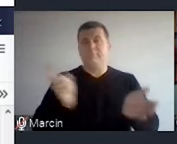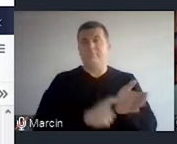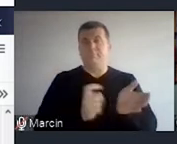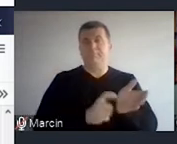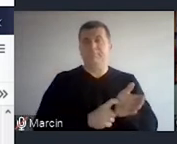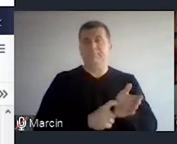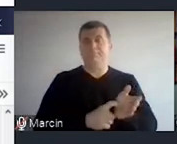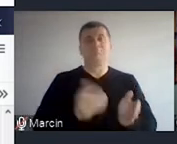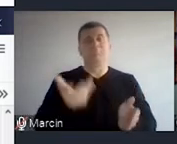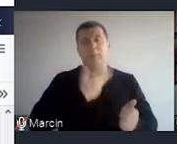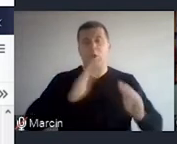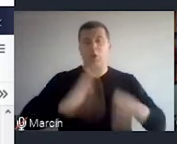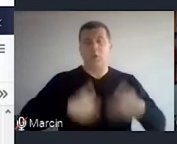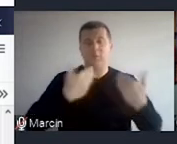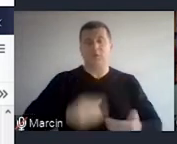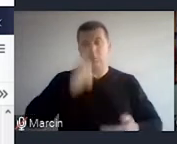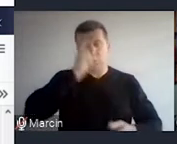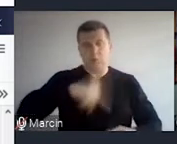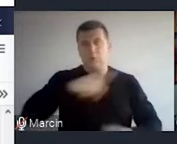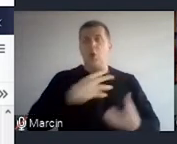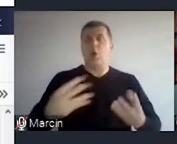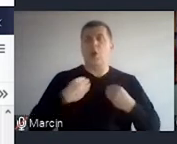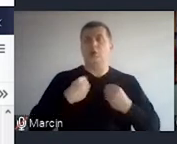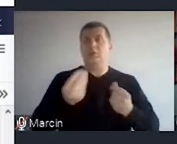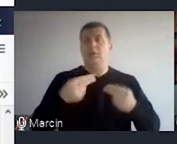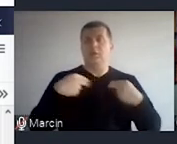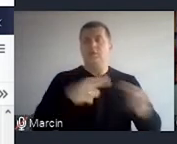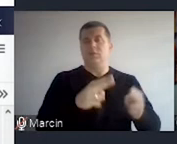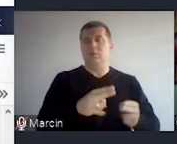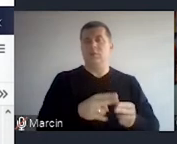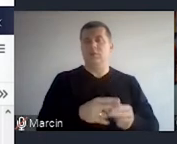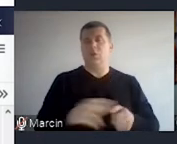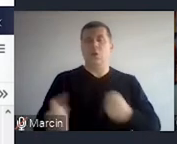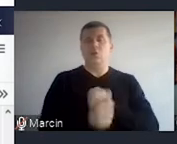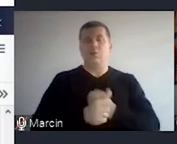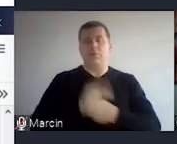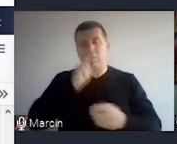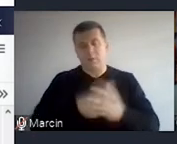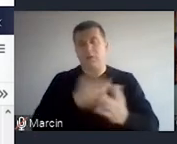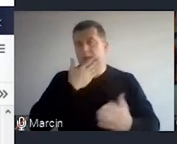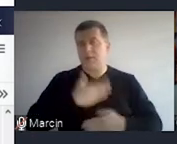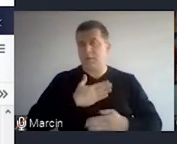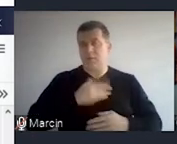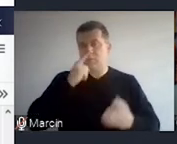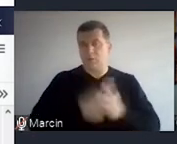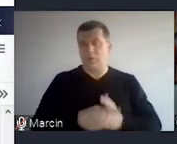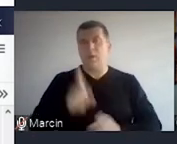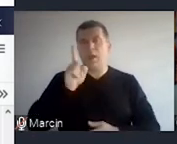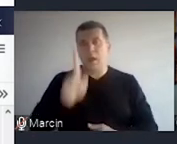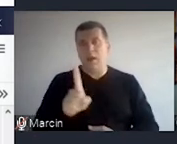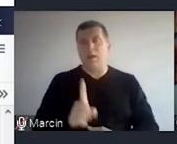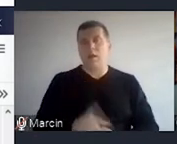sobie chociażby oświadczeń uczestników, że otrzymali zwrot środków. No w dokumentację finansową nie mają wglądu, ale chociażby